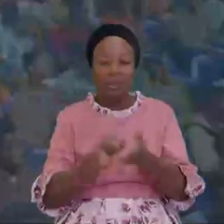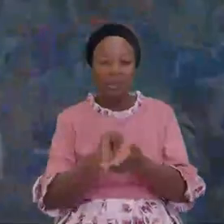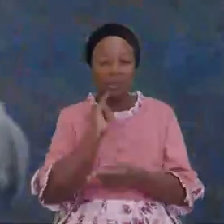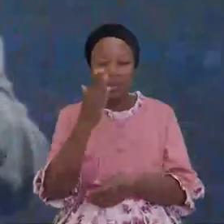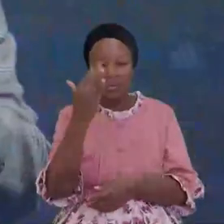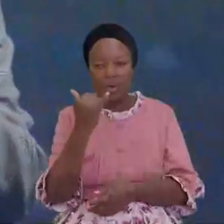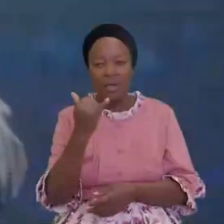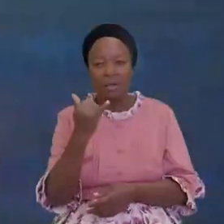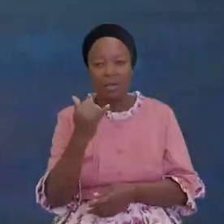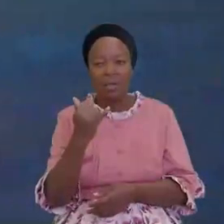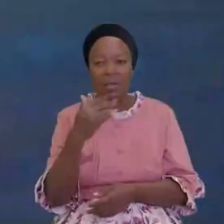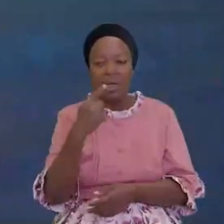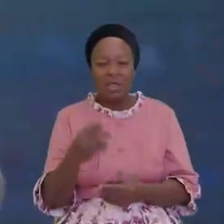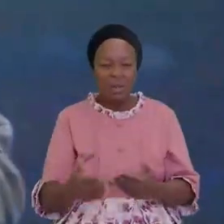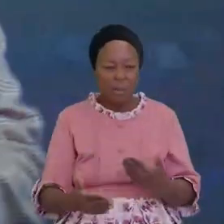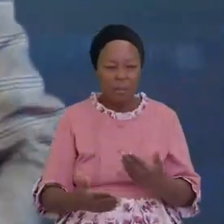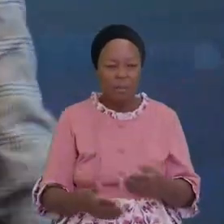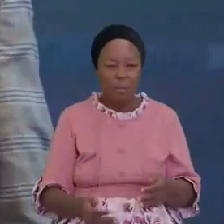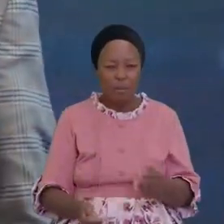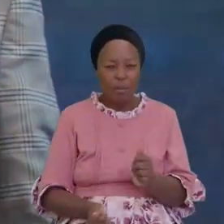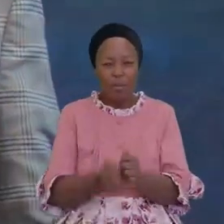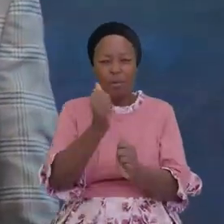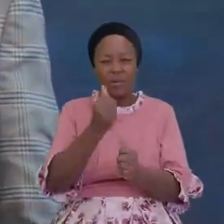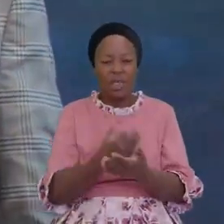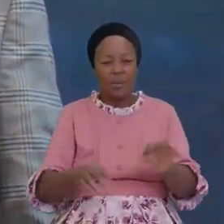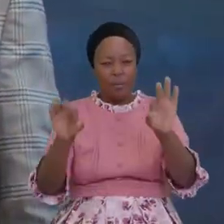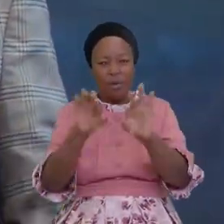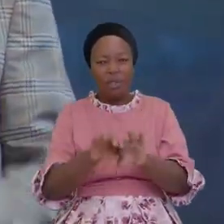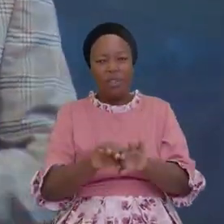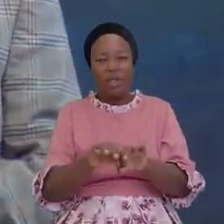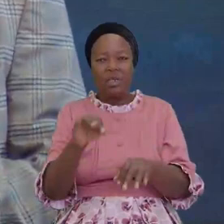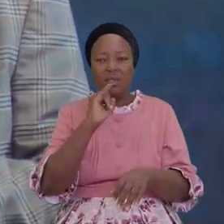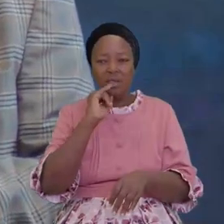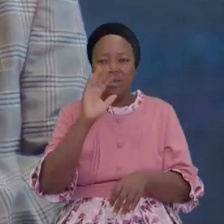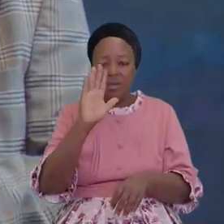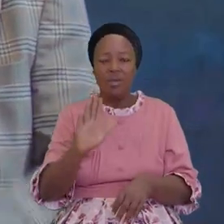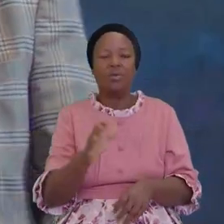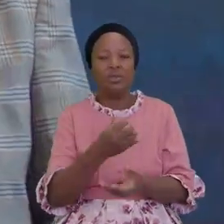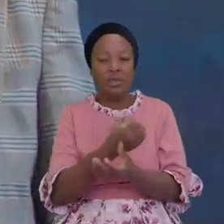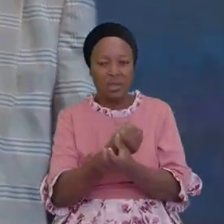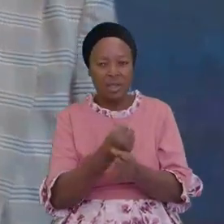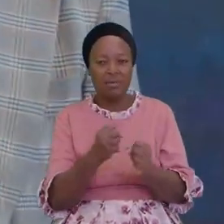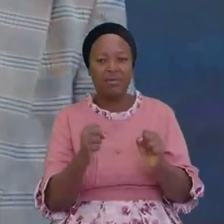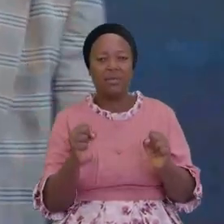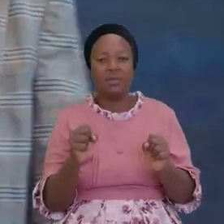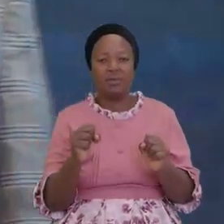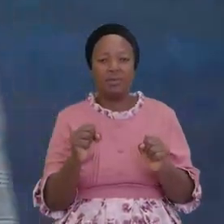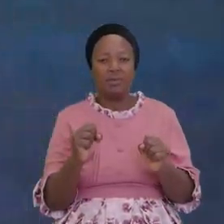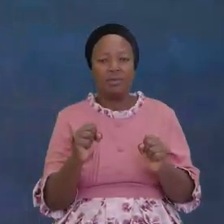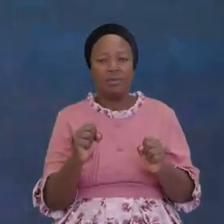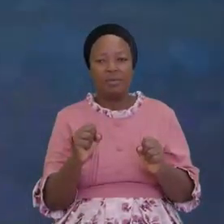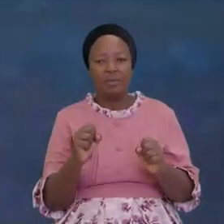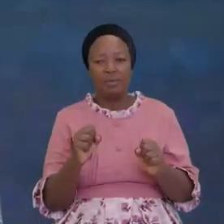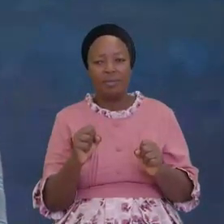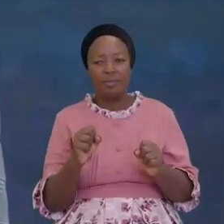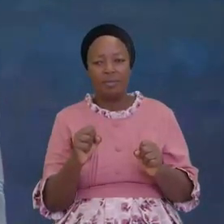30, 40 ans jusqu'à la fin, si vous êtes sauvé, vous allez au ciel pour l'éternité. Le plus important, c'est votre